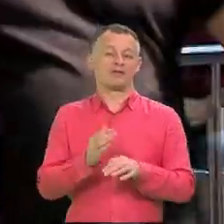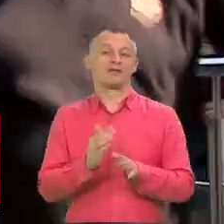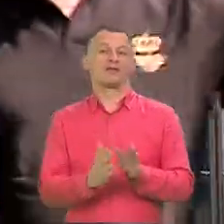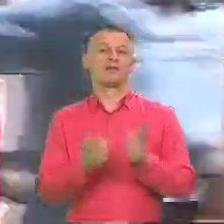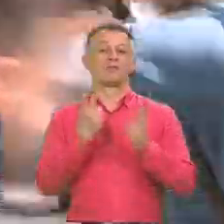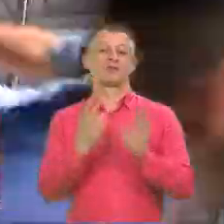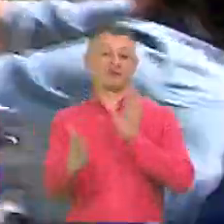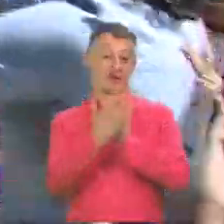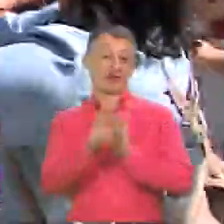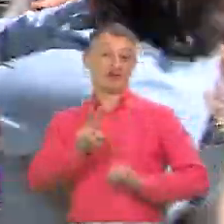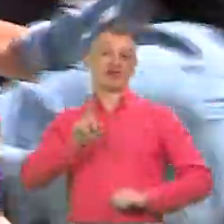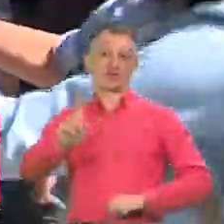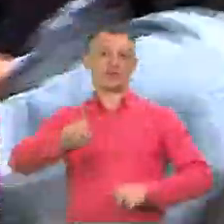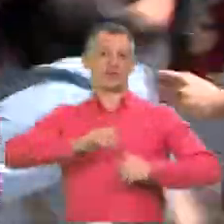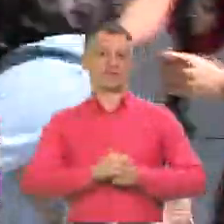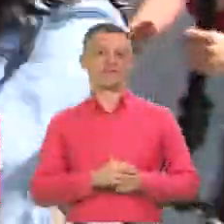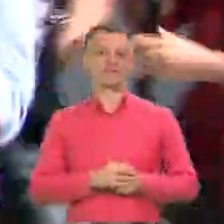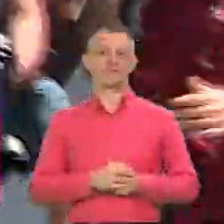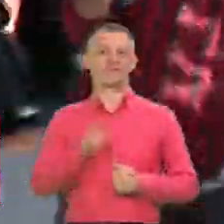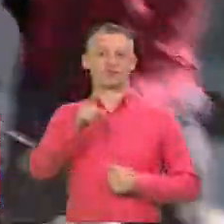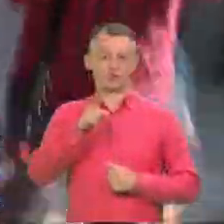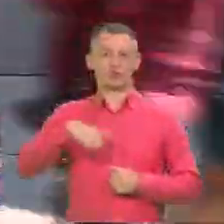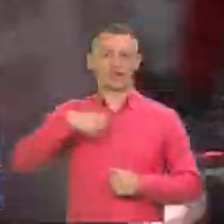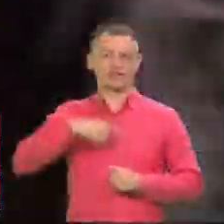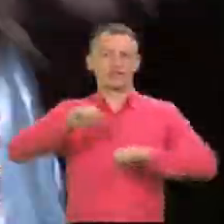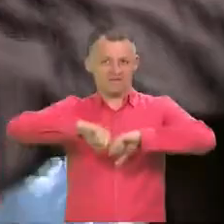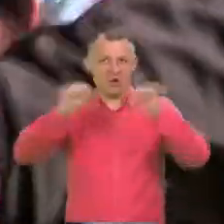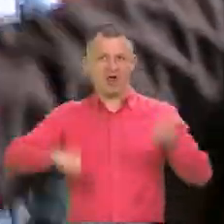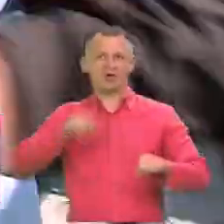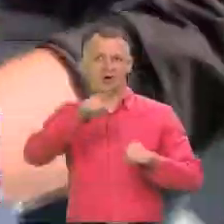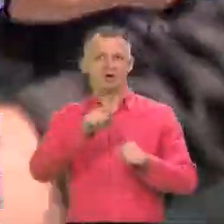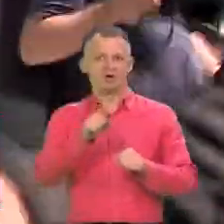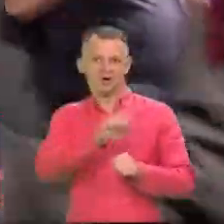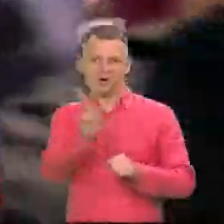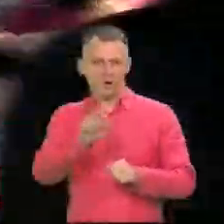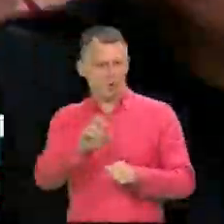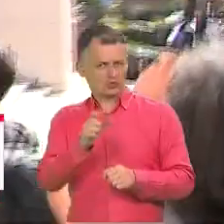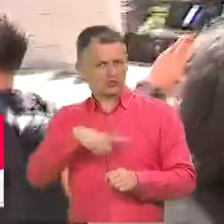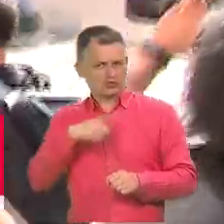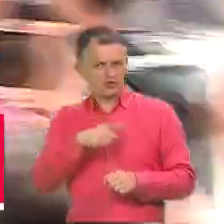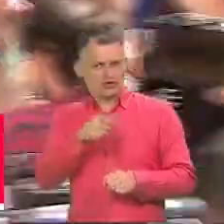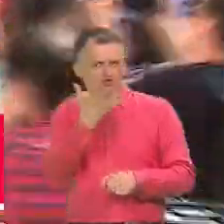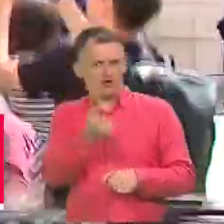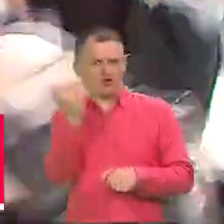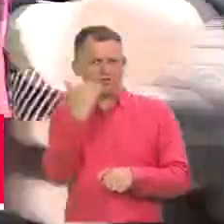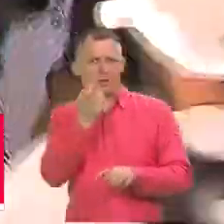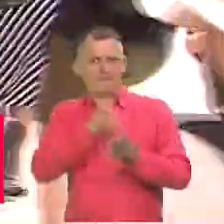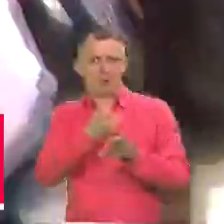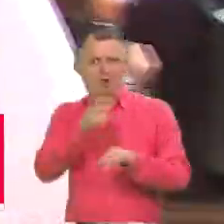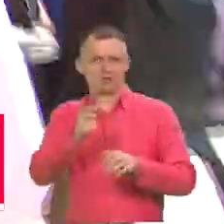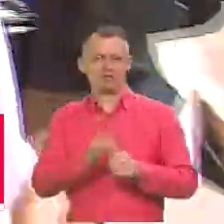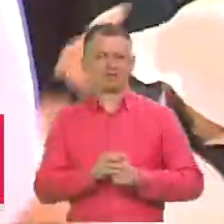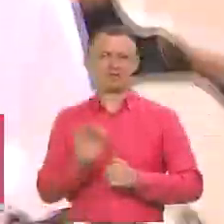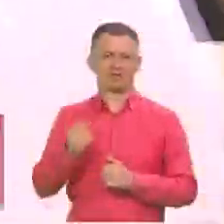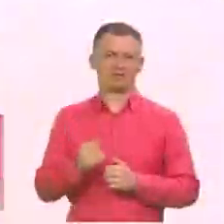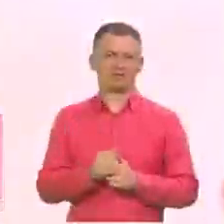influencer Andrew Tate. Andrew, are you a rapist? Andrew, are you a rapist? Of course not. Don't ask me stupid questions, please. How much money did you make from exploiting women?